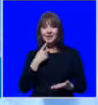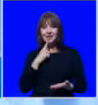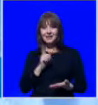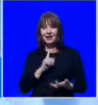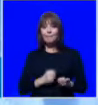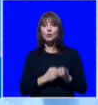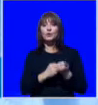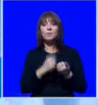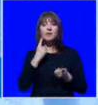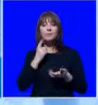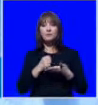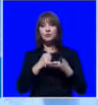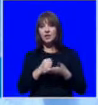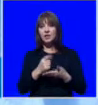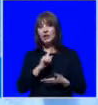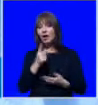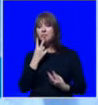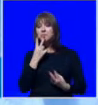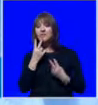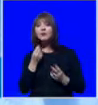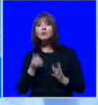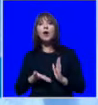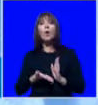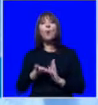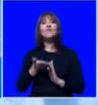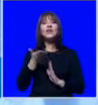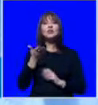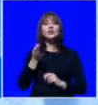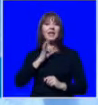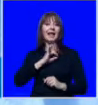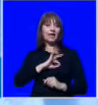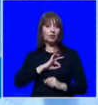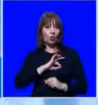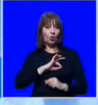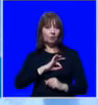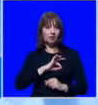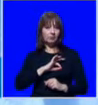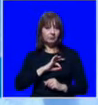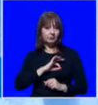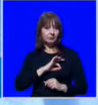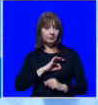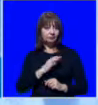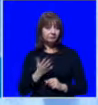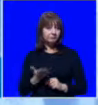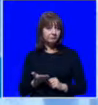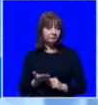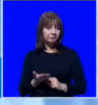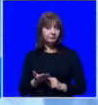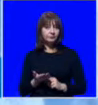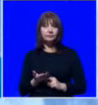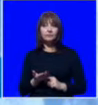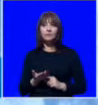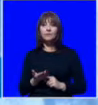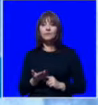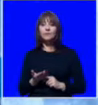Не виждаме увеличение на доходите съществено,